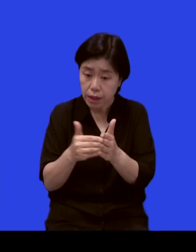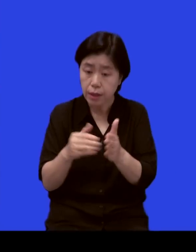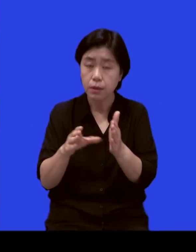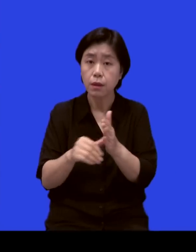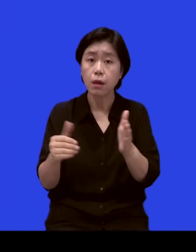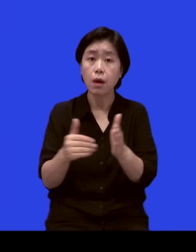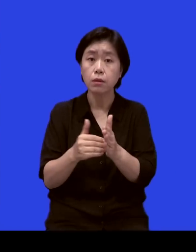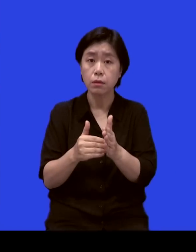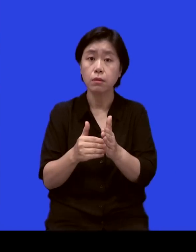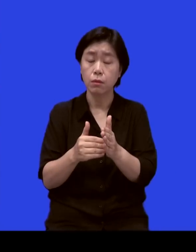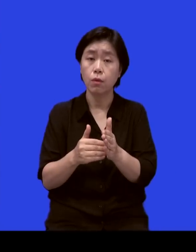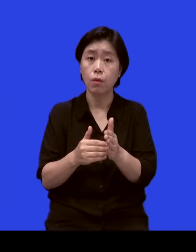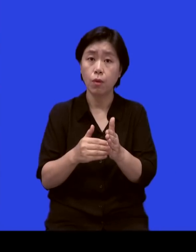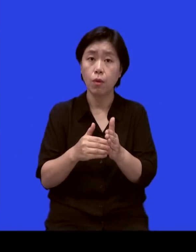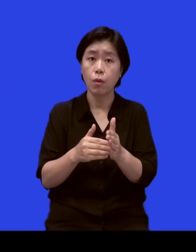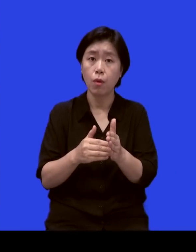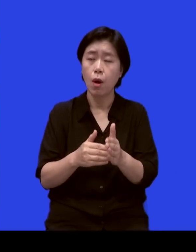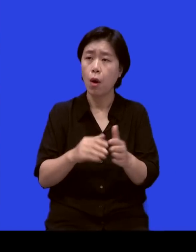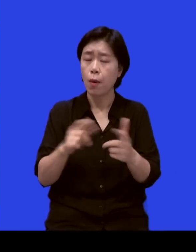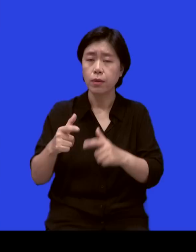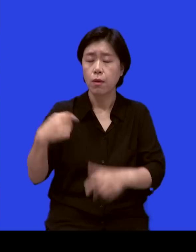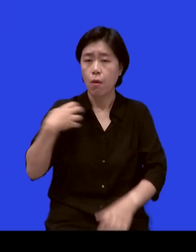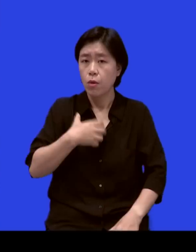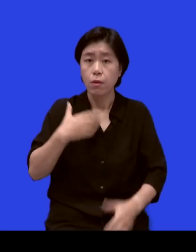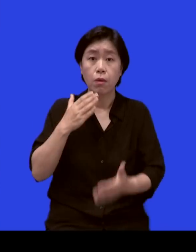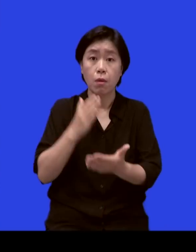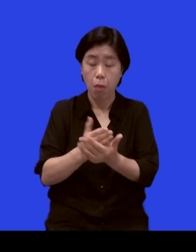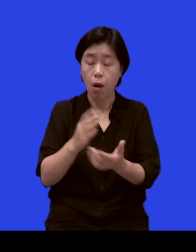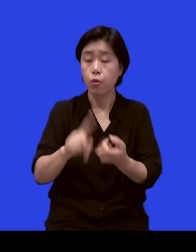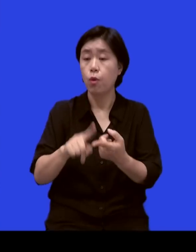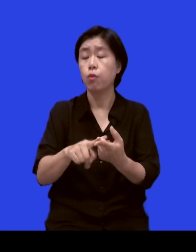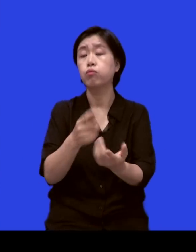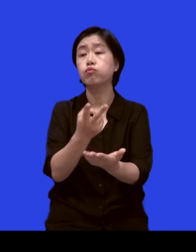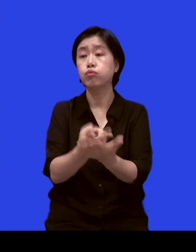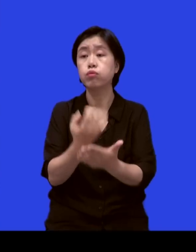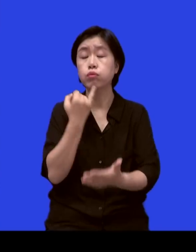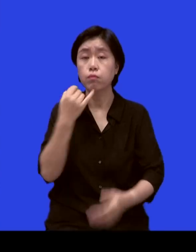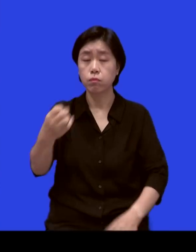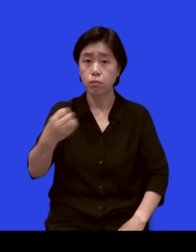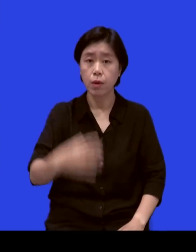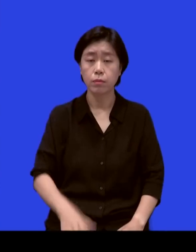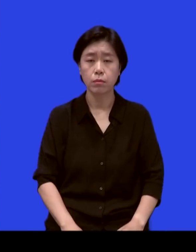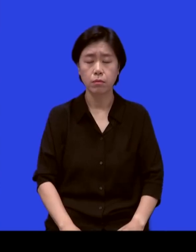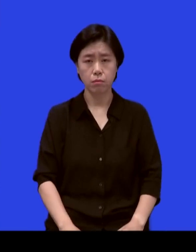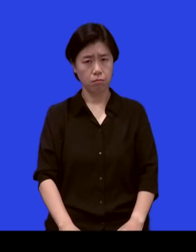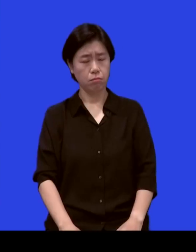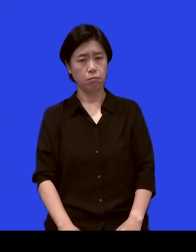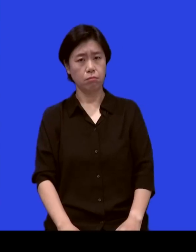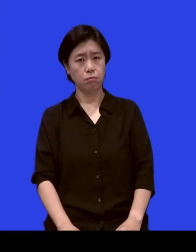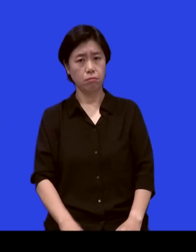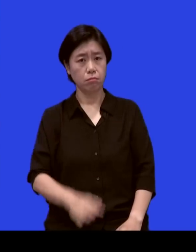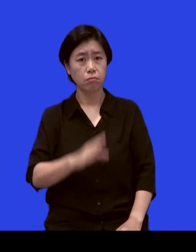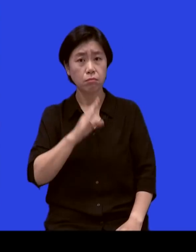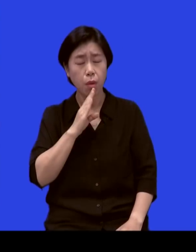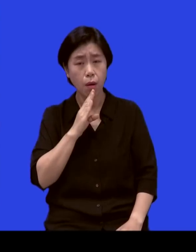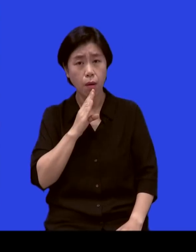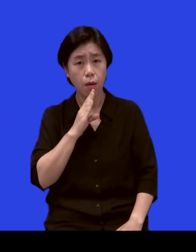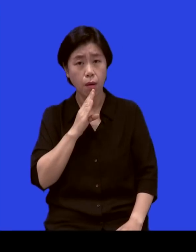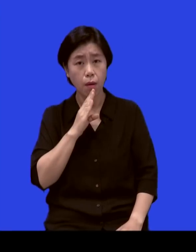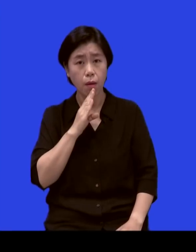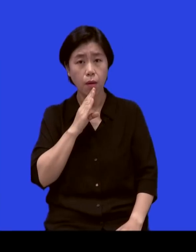저는 그거, 근데 사실 이거 누가 믿겠습니까? 그렇죠, 그렇죠. 어떤 힘 있는 사람이 이야기를 해도 무릎까지